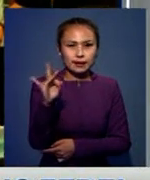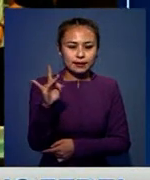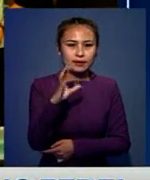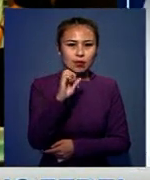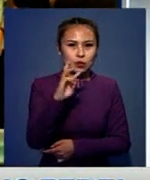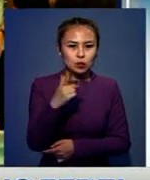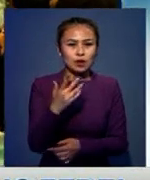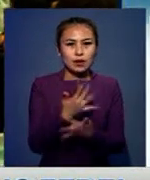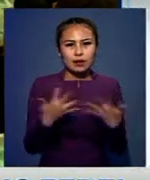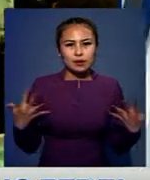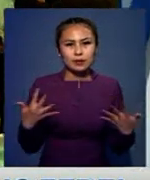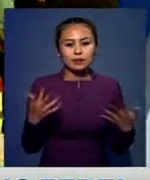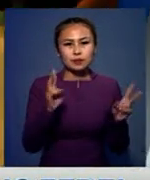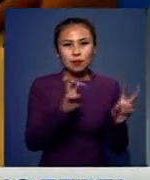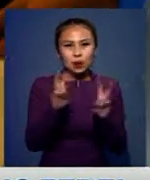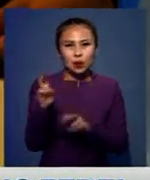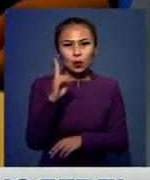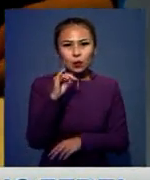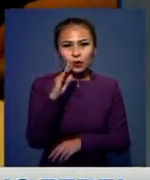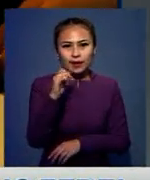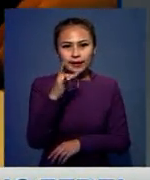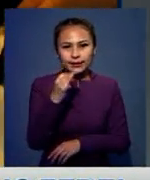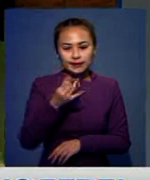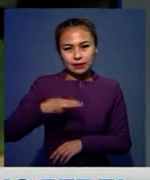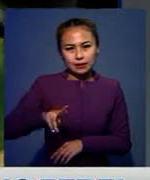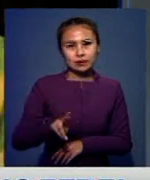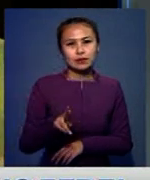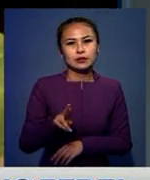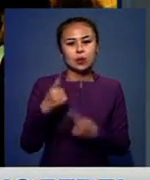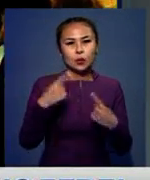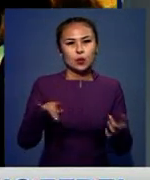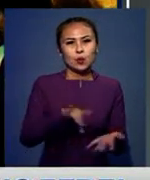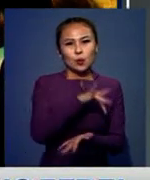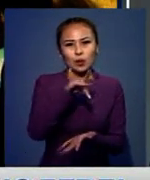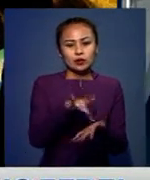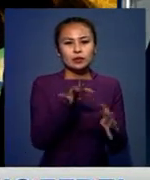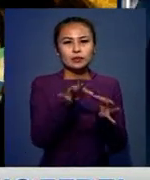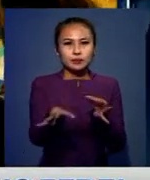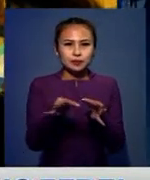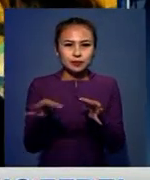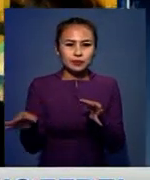Самсун, Травзон, Гиресун, Кутахия, Ниде және басқа да қалалардағы